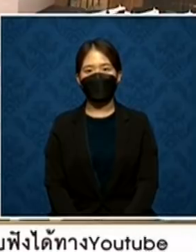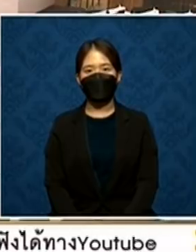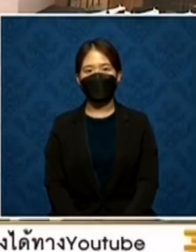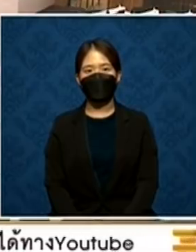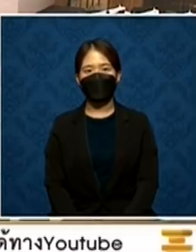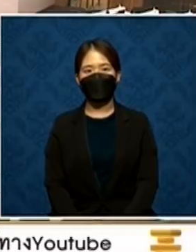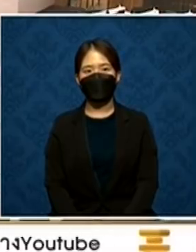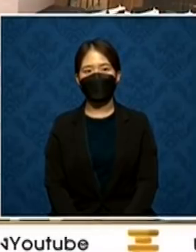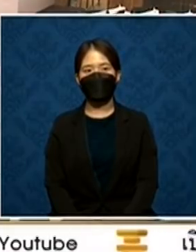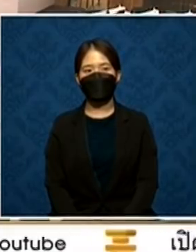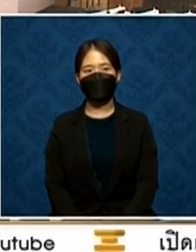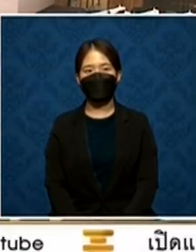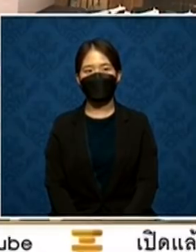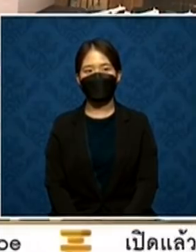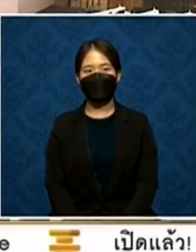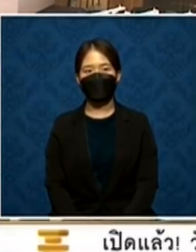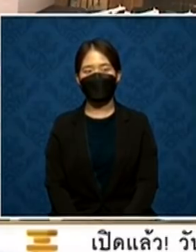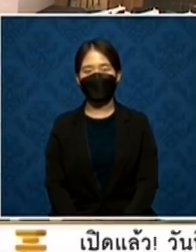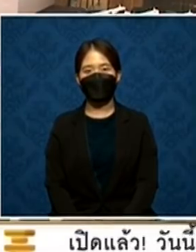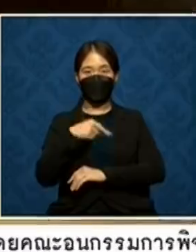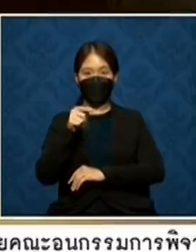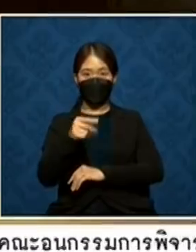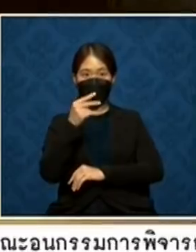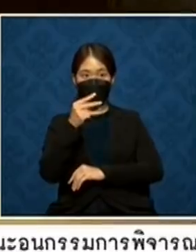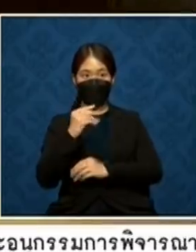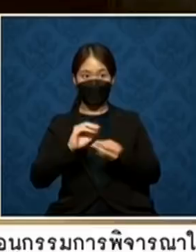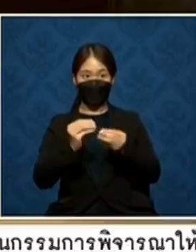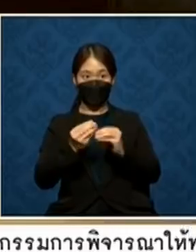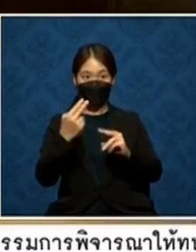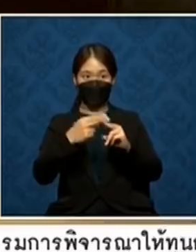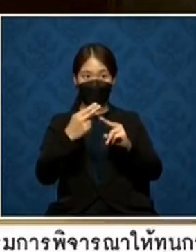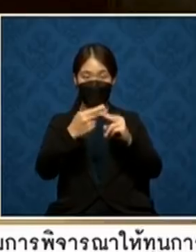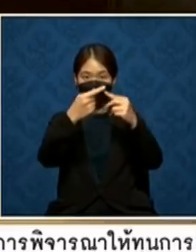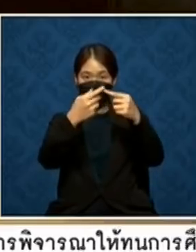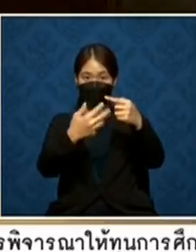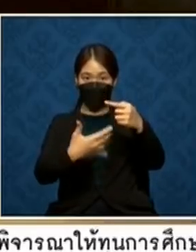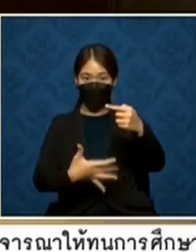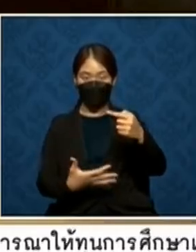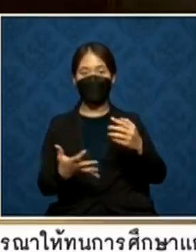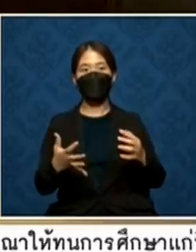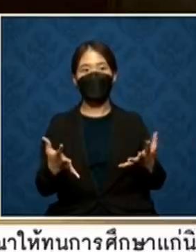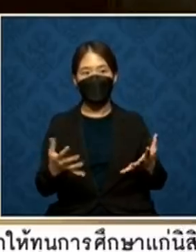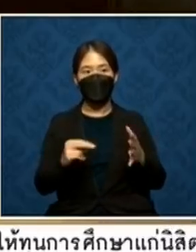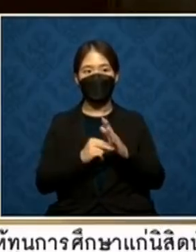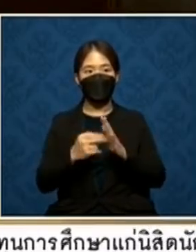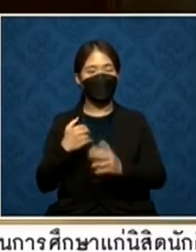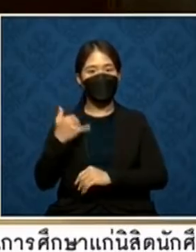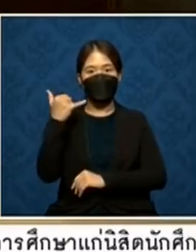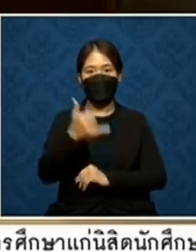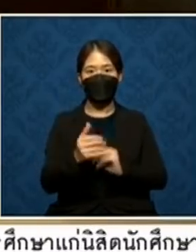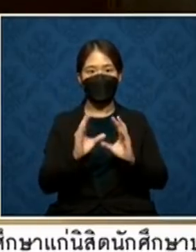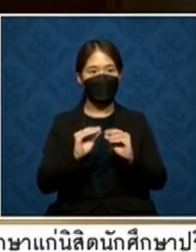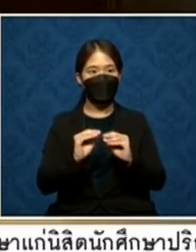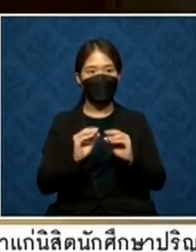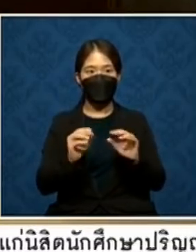นมีวาทกรรมโต้ตอบกันระหว่างแฟนคลับของพรรคการเมืองหลายๆพรรคที่ผ่านมาเราจะเห็นว่าแฟนคลับของพรรคร่วมรัฐบาล